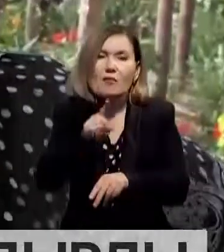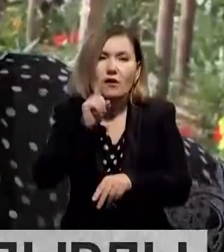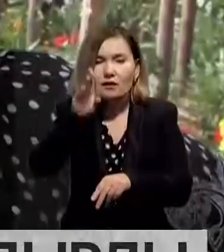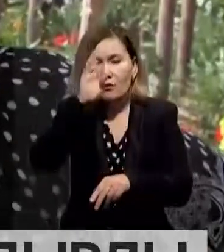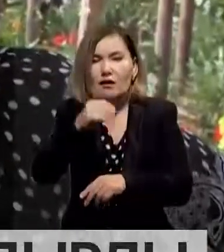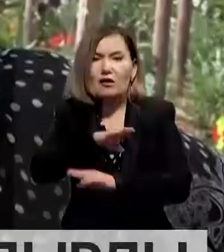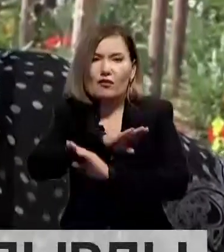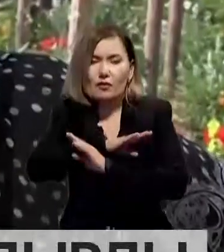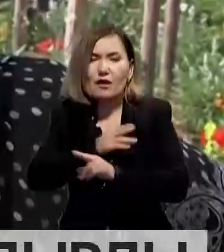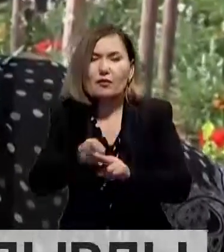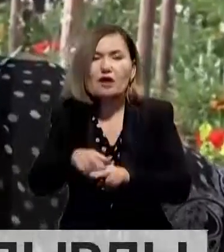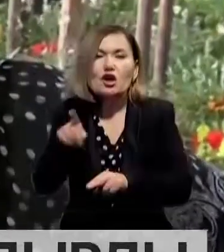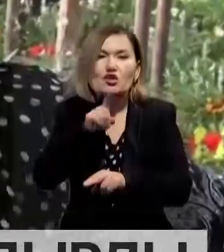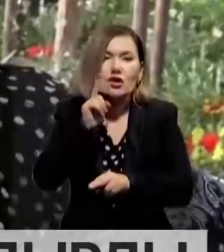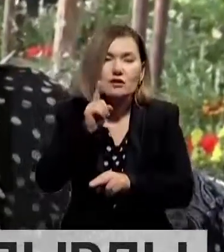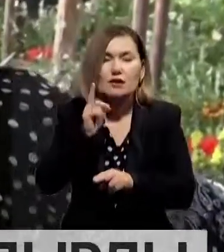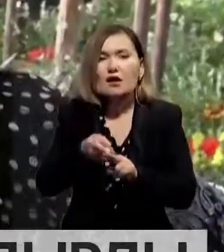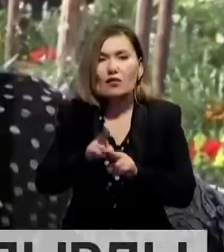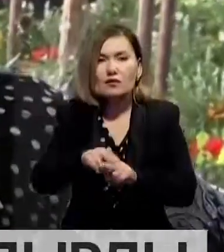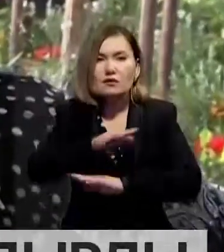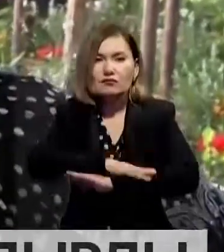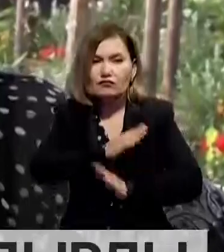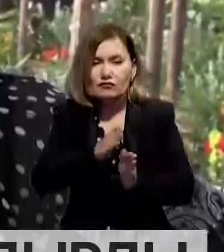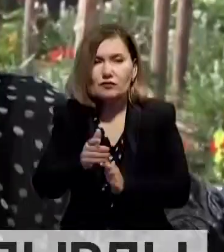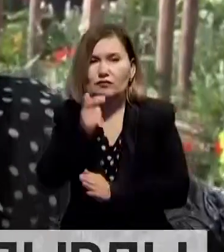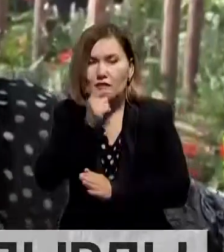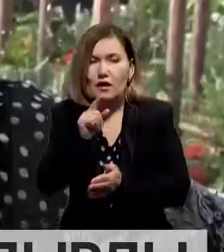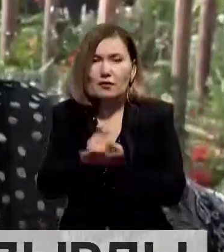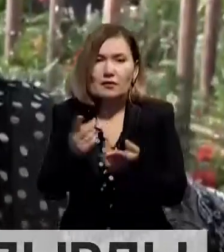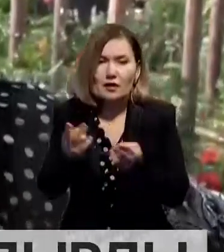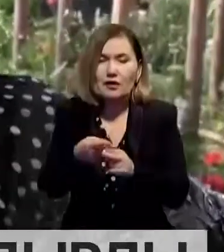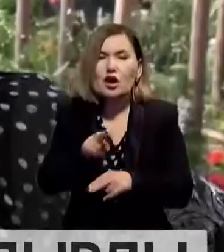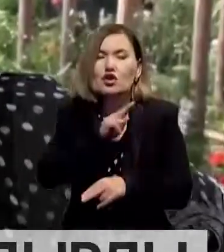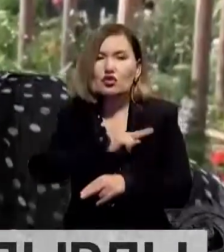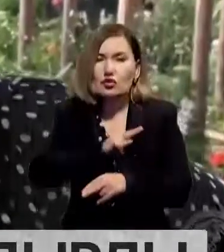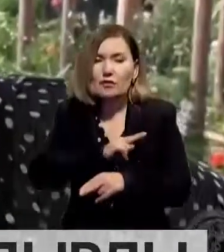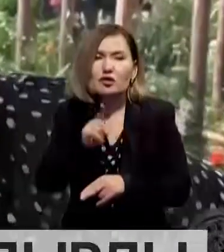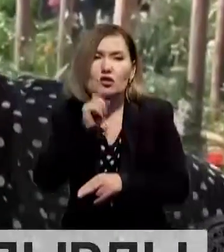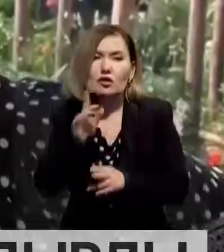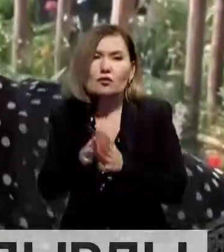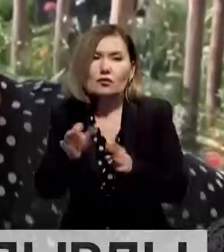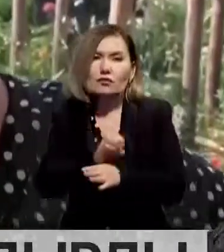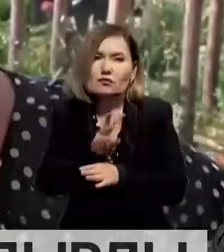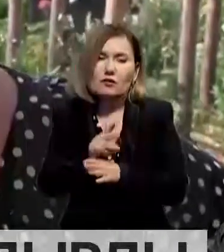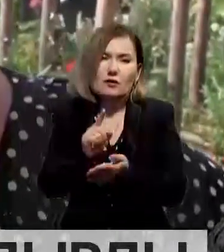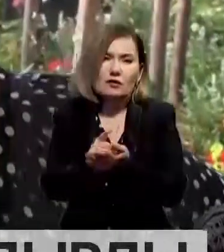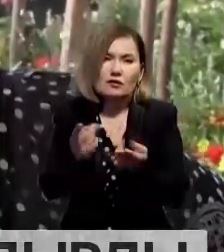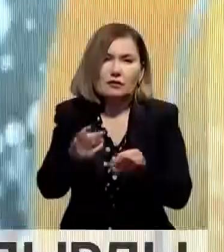шешілмейді. Билік жастармен тіл табысып жұмысты күшейту керек. Мүмкін жастар үшін жұмыс орындарын көптеп ашу керек шығар.